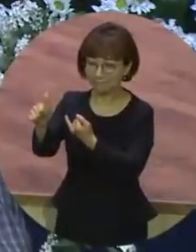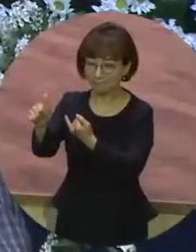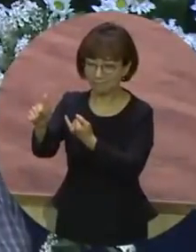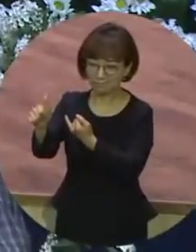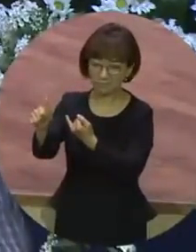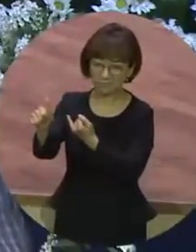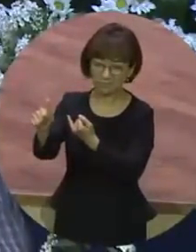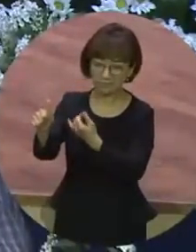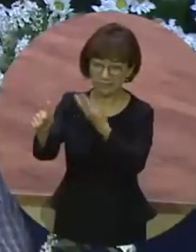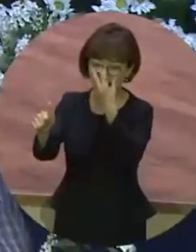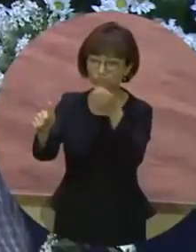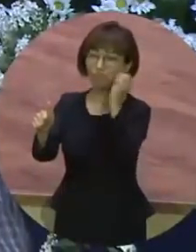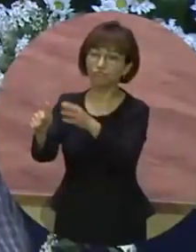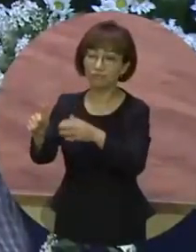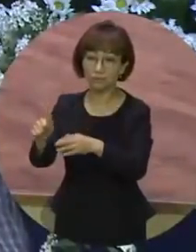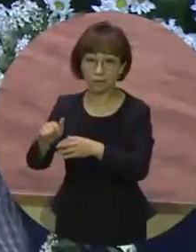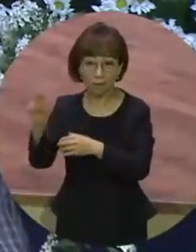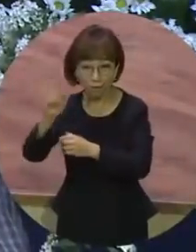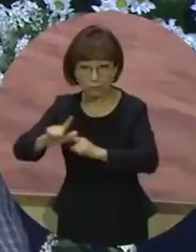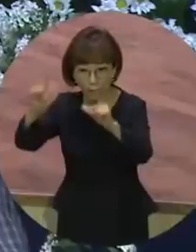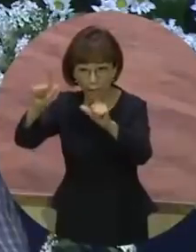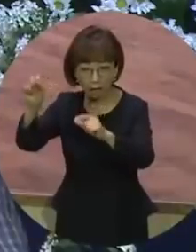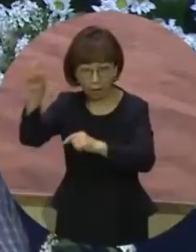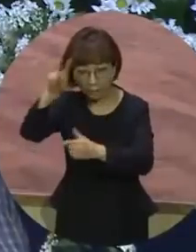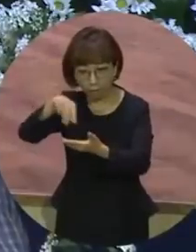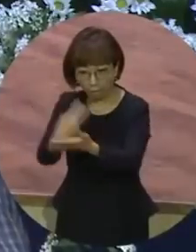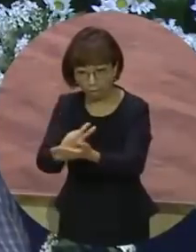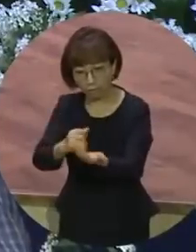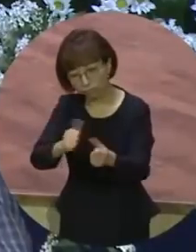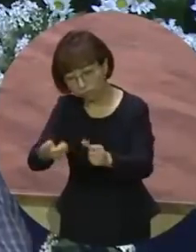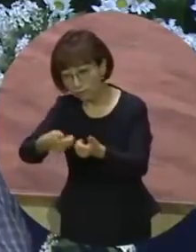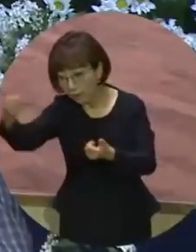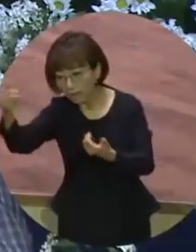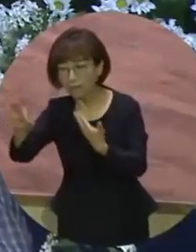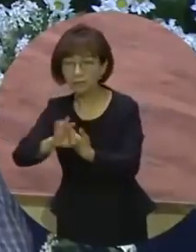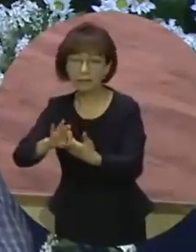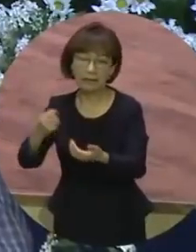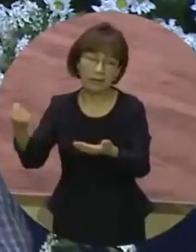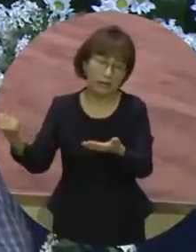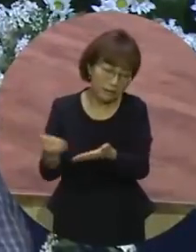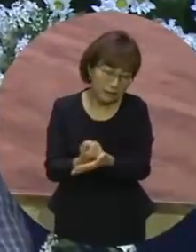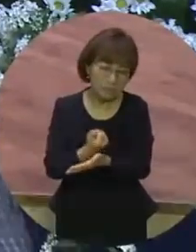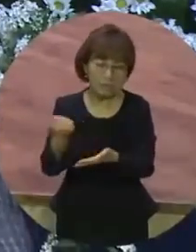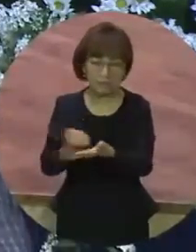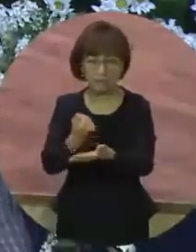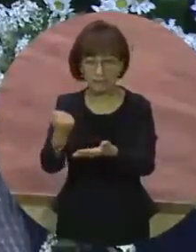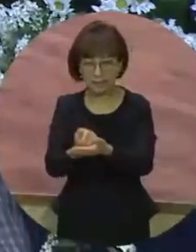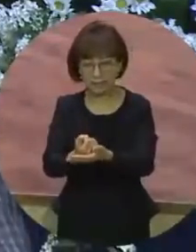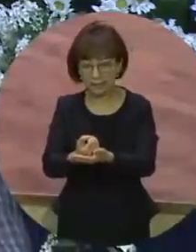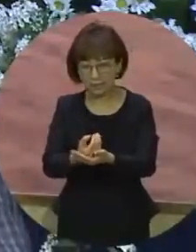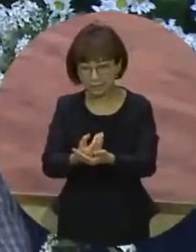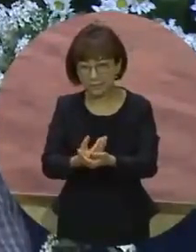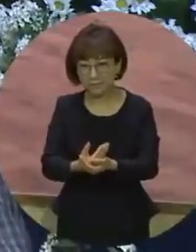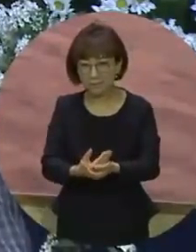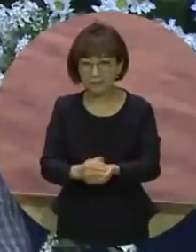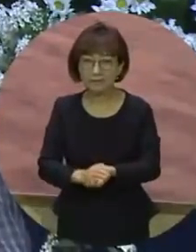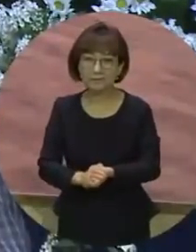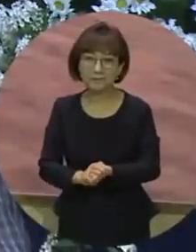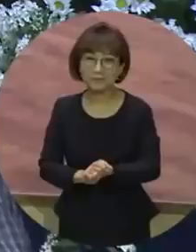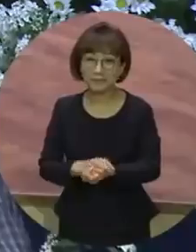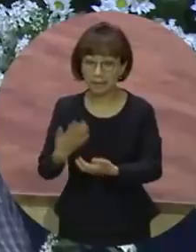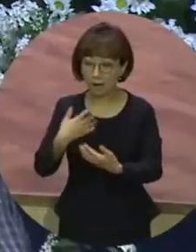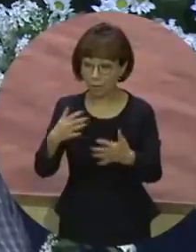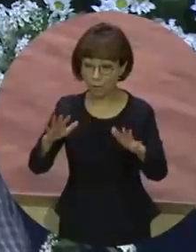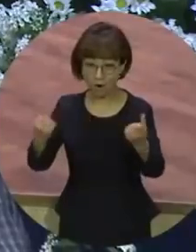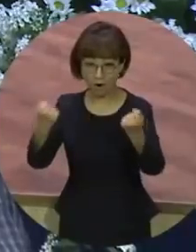넘어지면 여러분요, 그 행복 다 깨진다고. 그 있을 때 잘하시기 바랍니다. 건강할 때 남편이 두